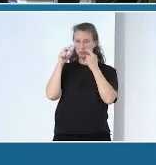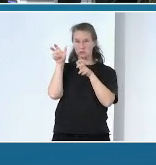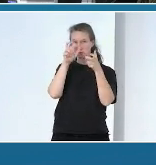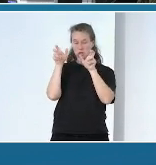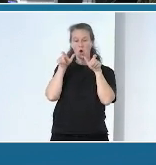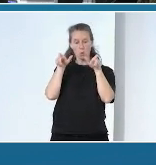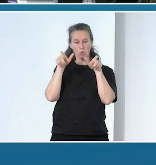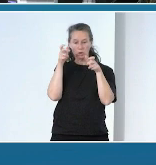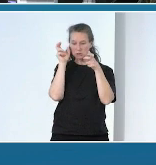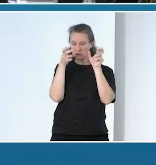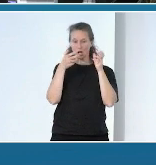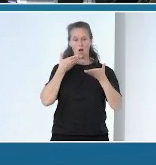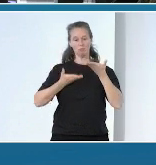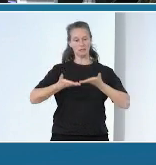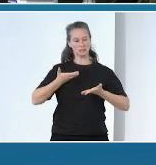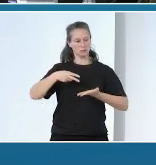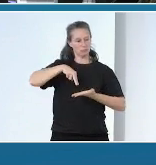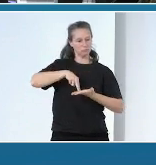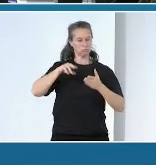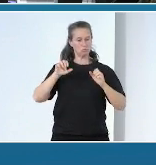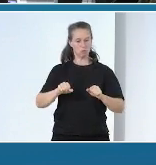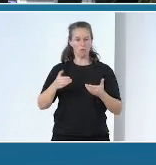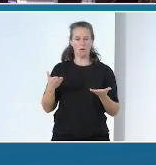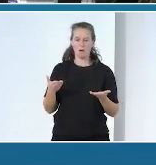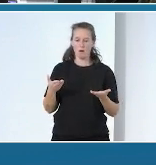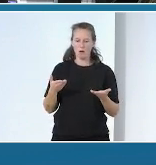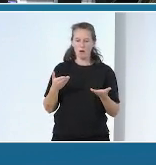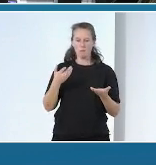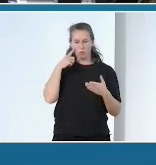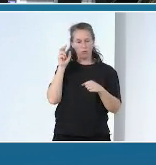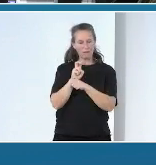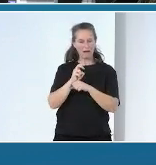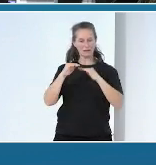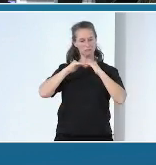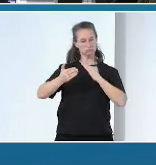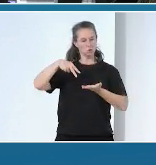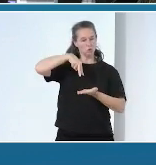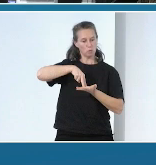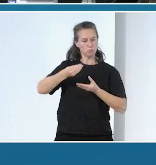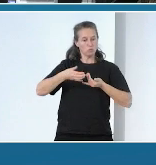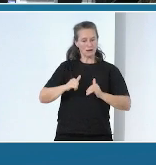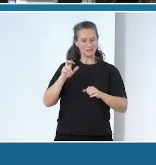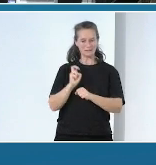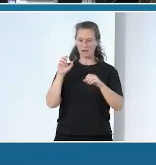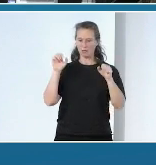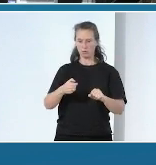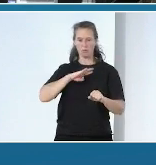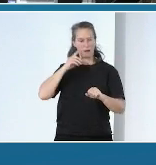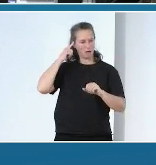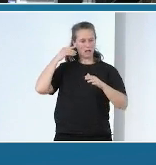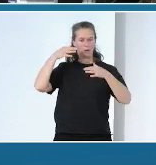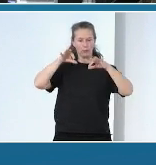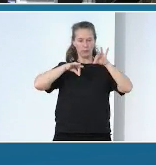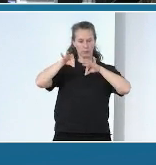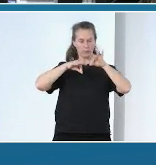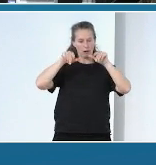contrôle de la posture et de l'équilibre, qui permet d'avoir le maintien d'une station debout ou assise, l'évitement